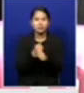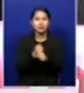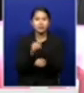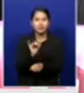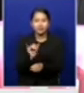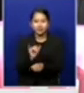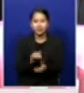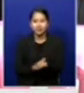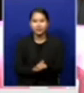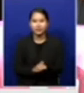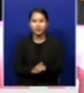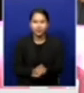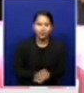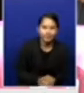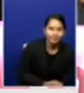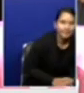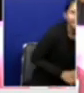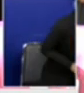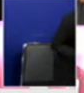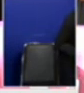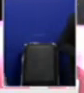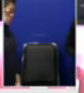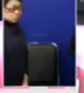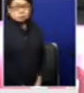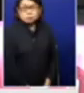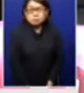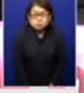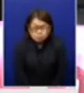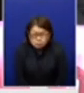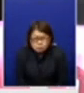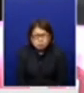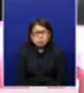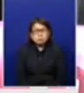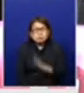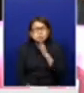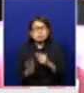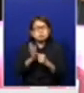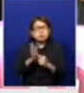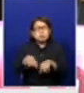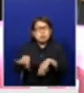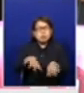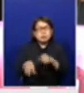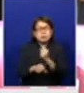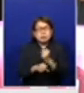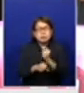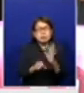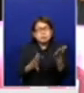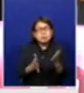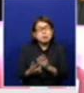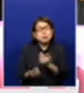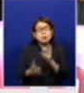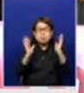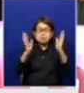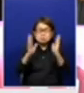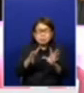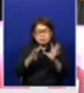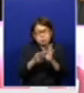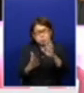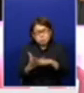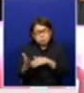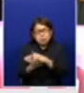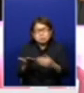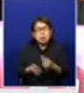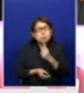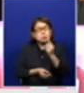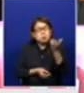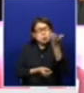ลการจัดทำนะฮะก็จะไม่เกิดขึ้นถ้าพูดแต่นโยบายลอยๆเพราะฉะนั้นเนี่ยโมเดลการจัดทำเนี่ยผมจะขอเสนอเป็นโมเดลการท่องเที่ยวแบบไร้รอยต่